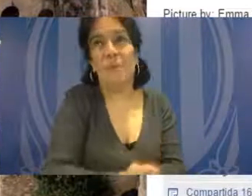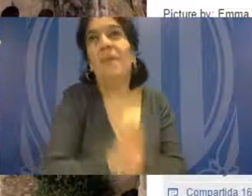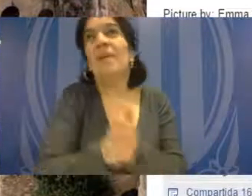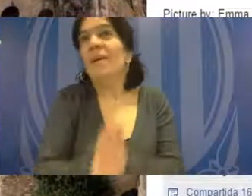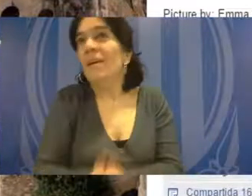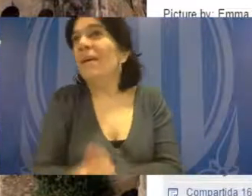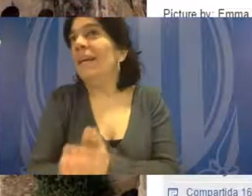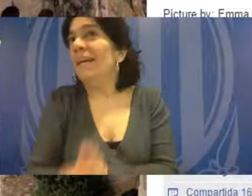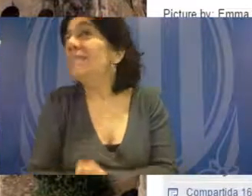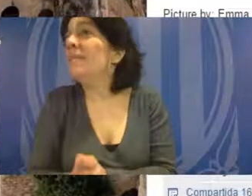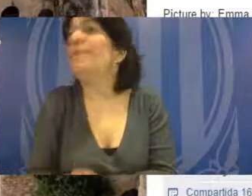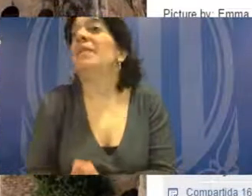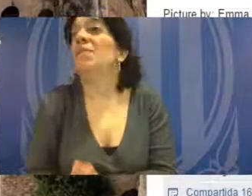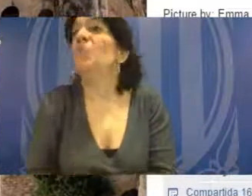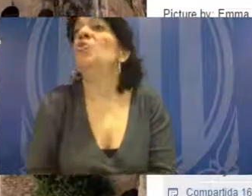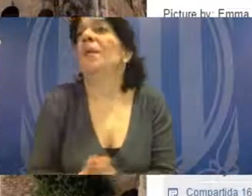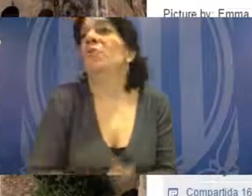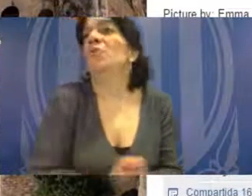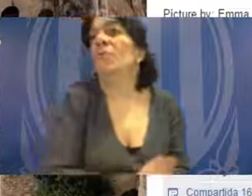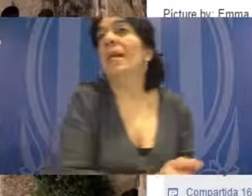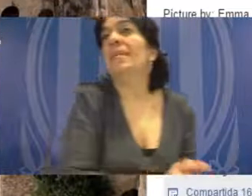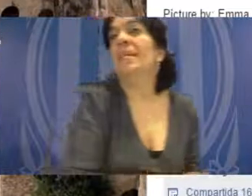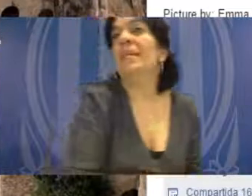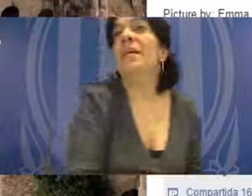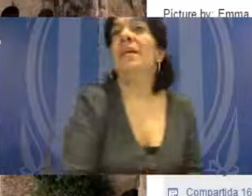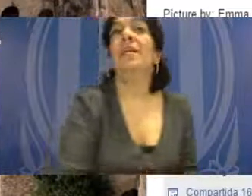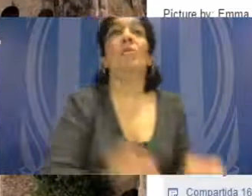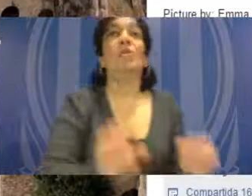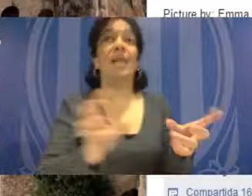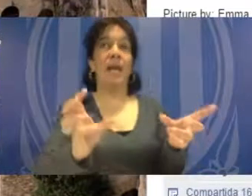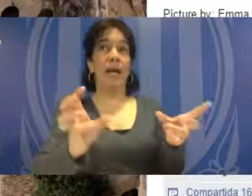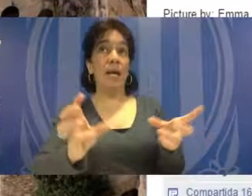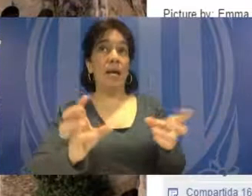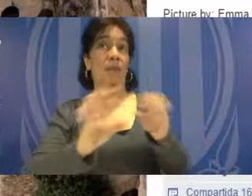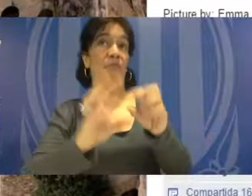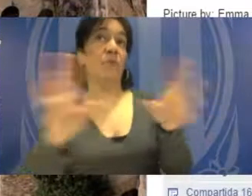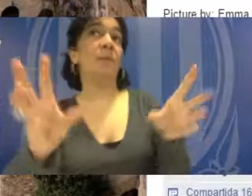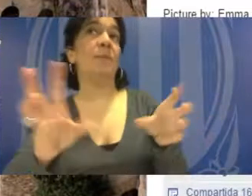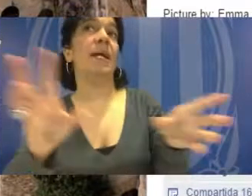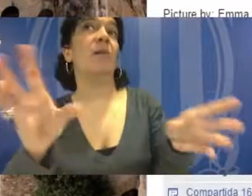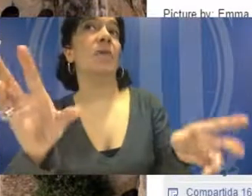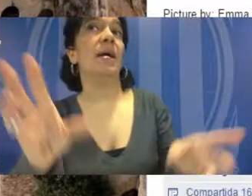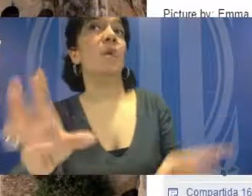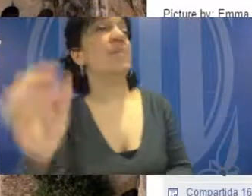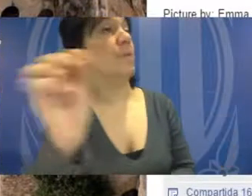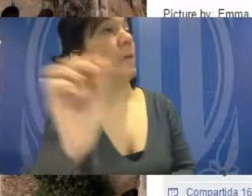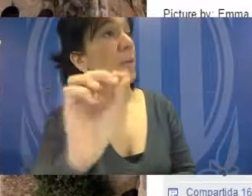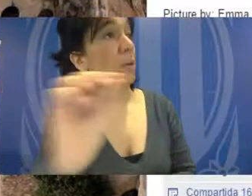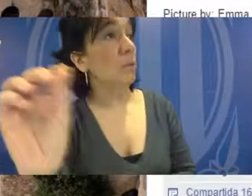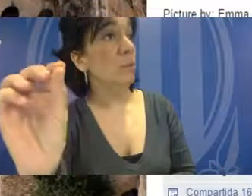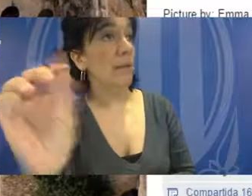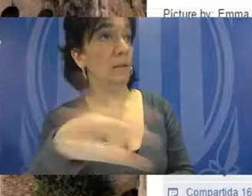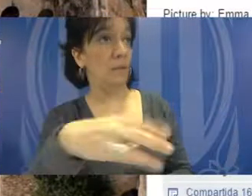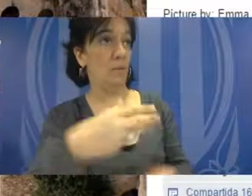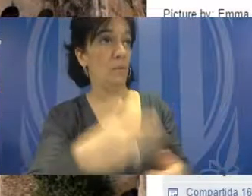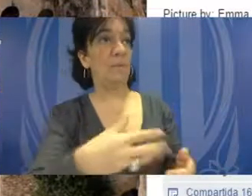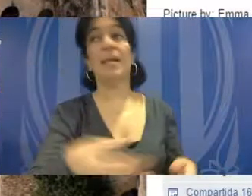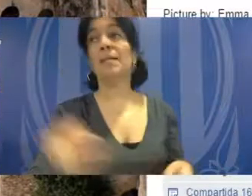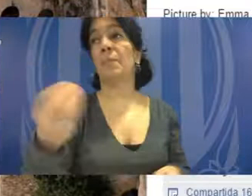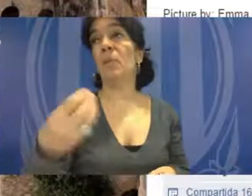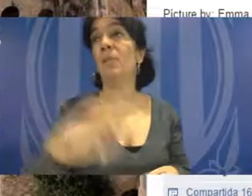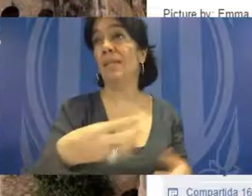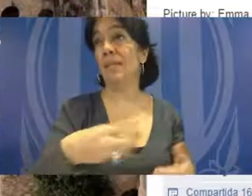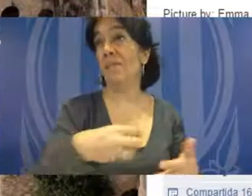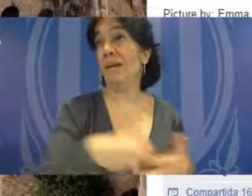fem sempre dijous per acostumar la gent, llavors serà el format perquè el conegueu és fer una pregunta. Normalment